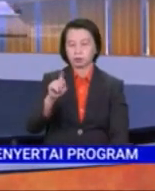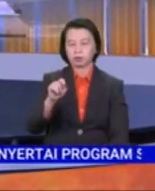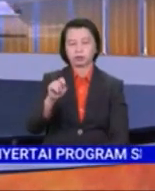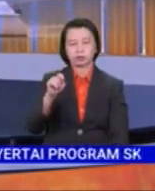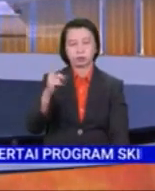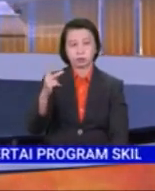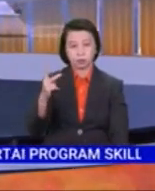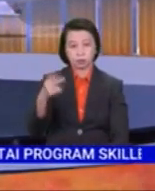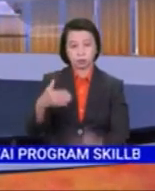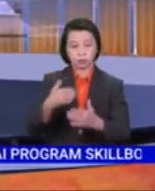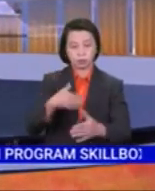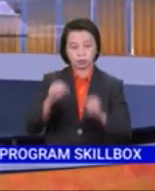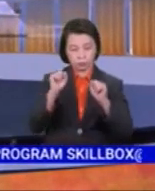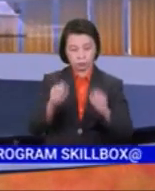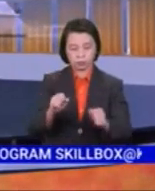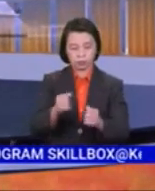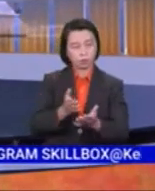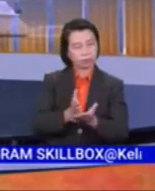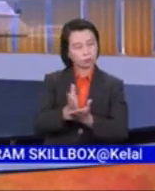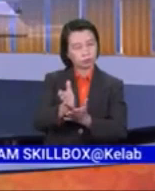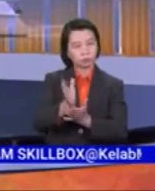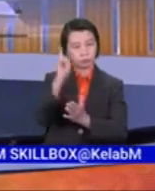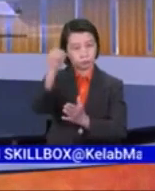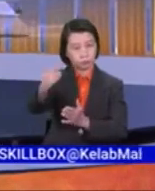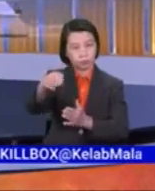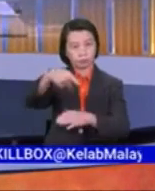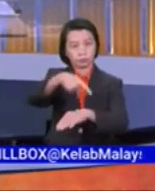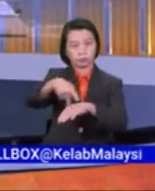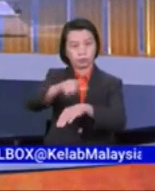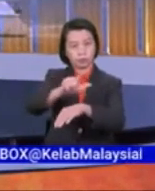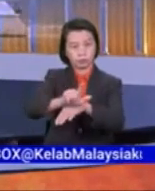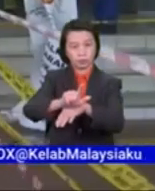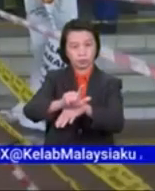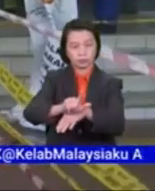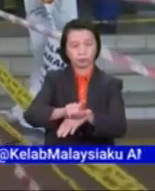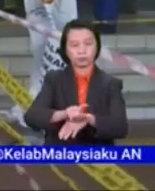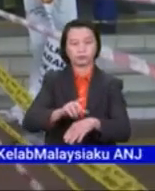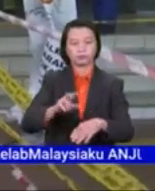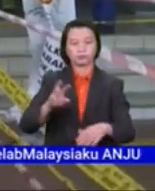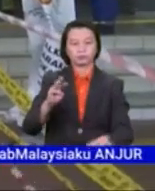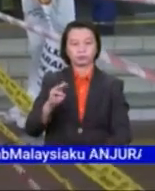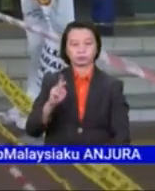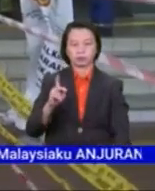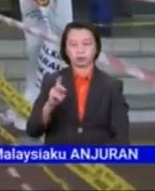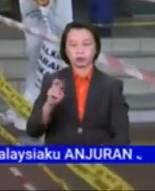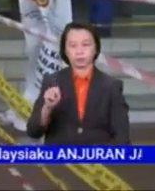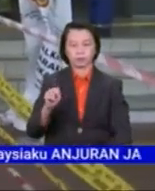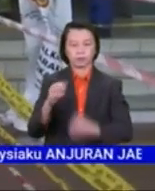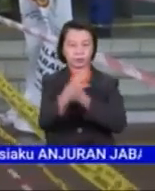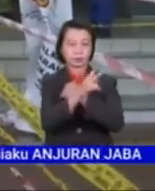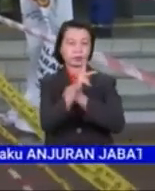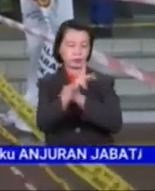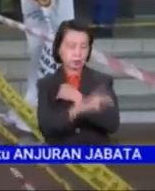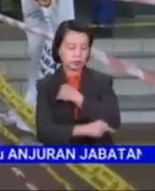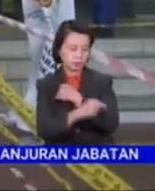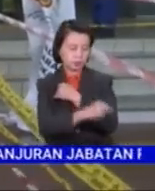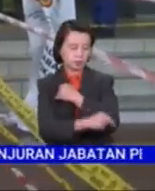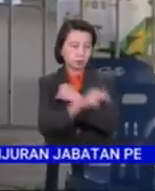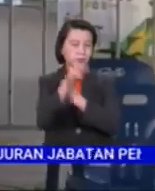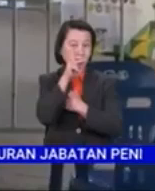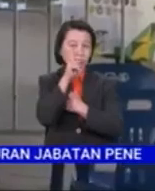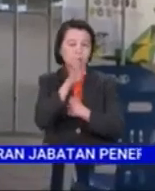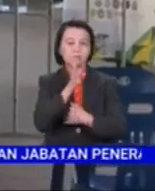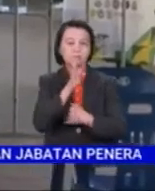Min 19 sebelum dibenarkan meneruskan perjalanan majas keselamatan negara Negeri Kedah berkata penguatkuasaan